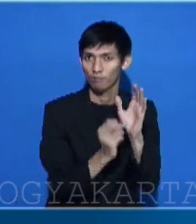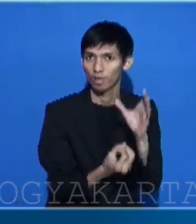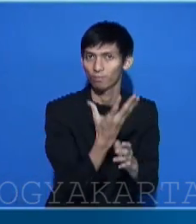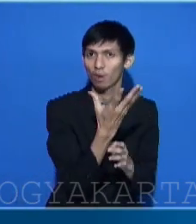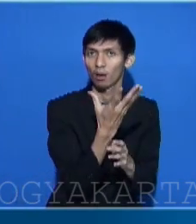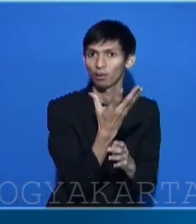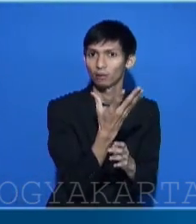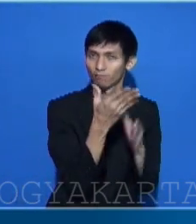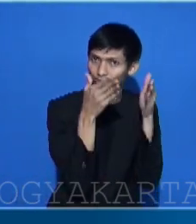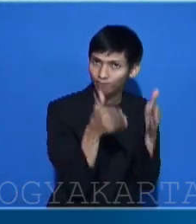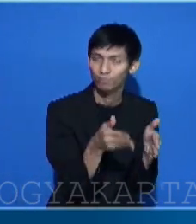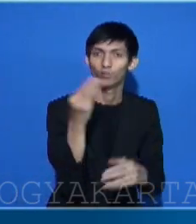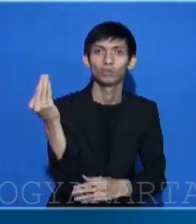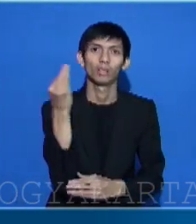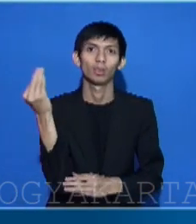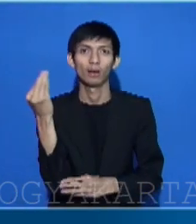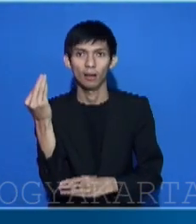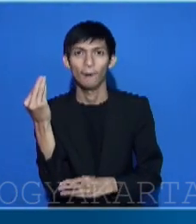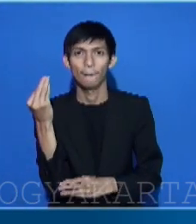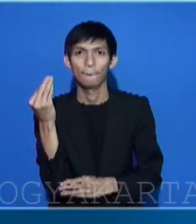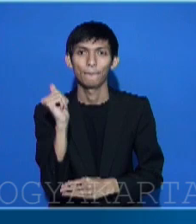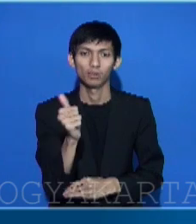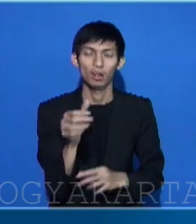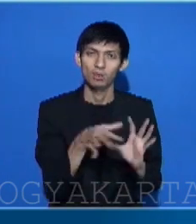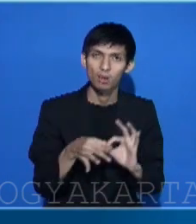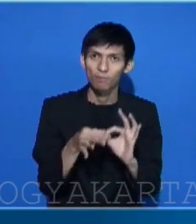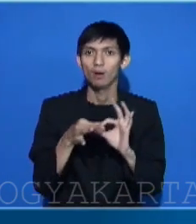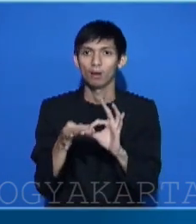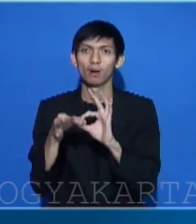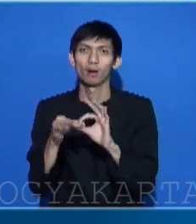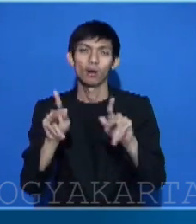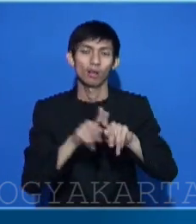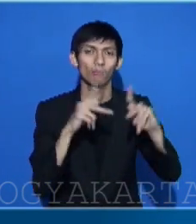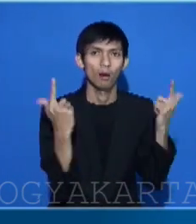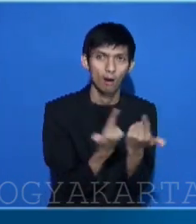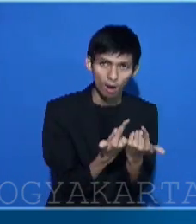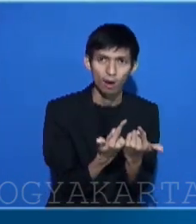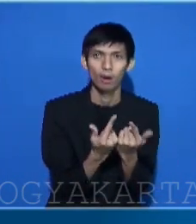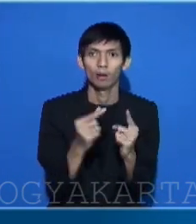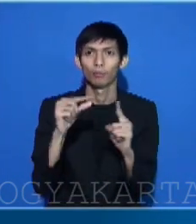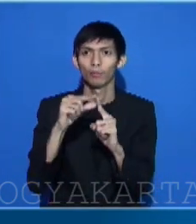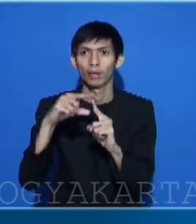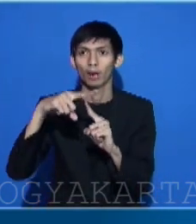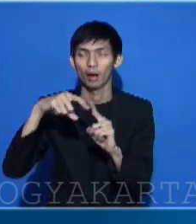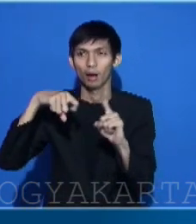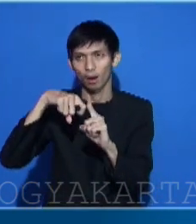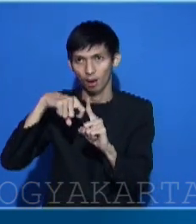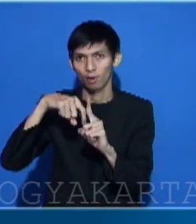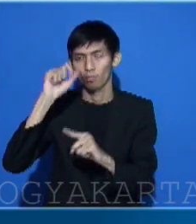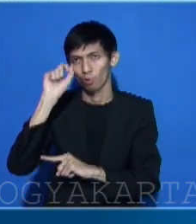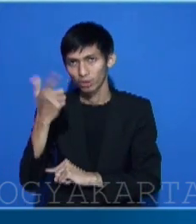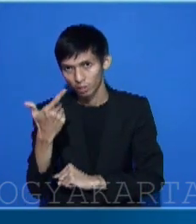sektor pariwisata mampu menjadi wadah kolaborasi antar instansi seperti PPATK dan kepolisian untuk semakin